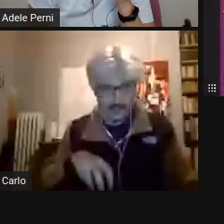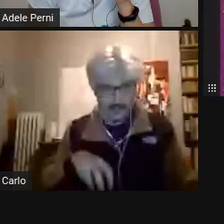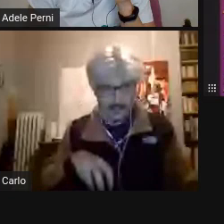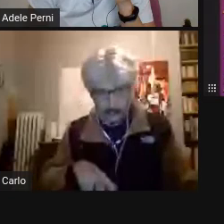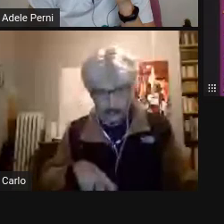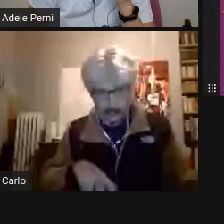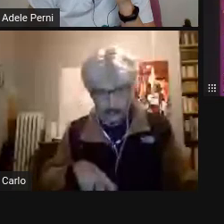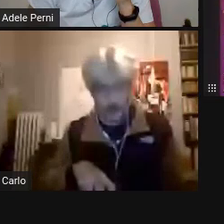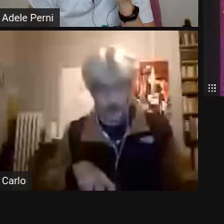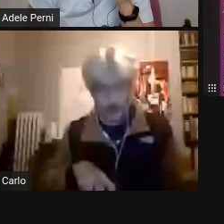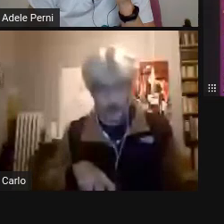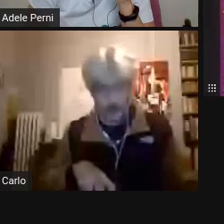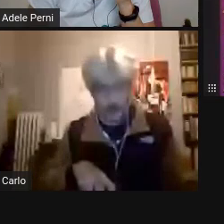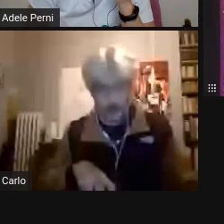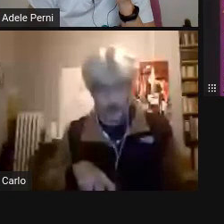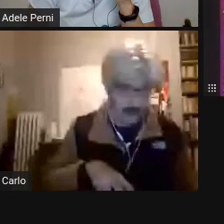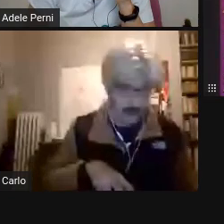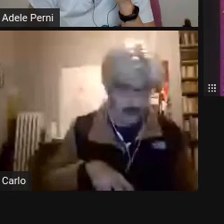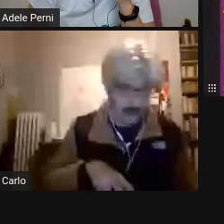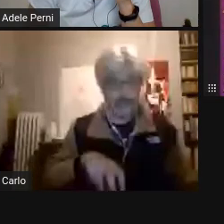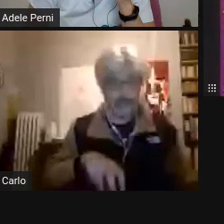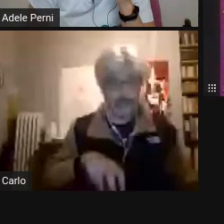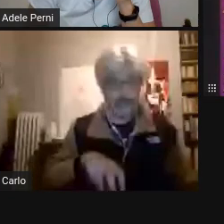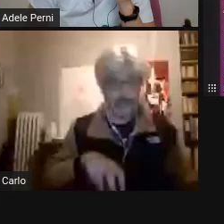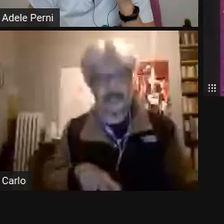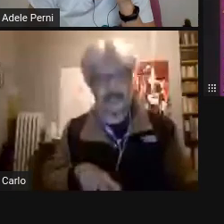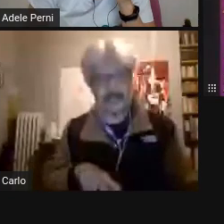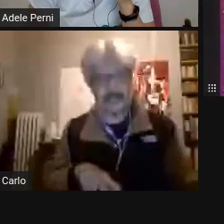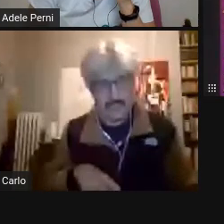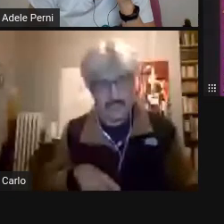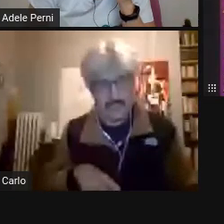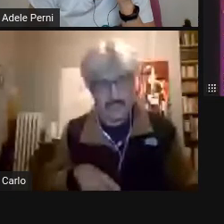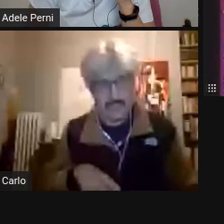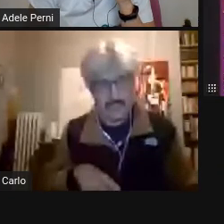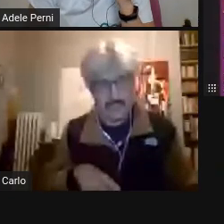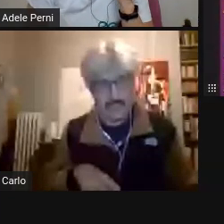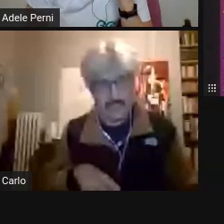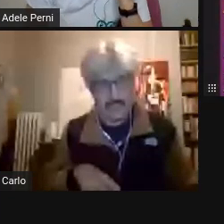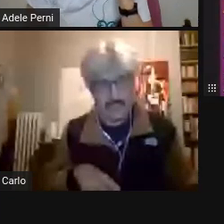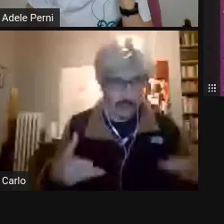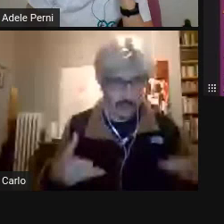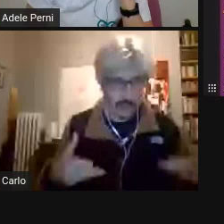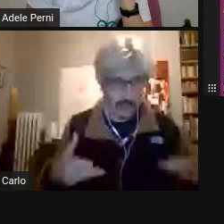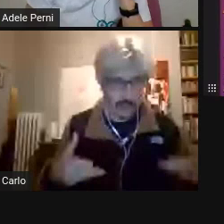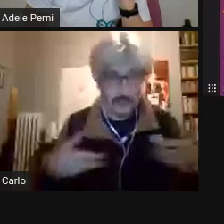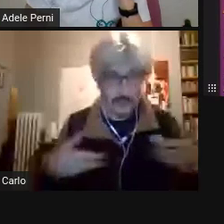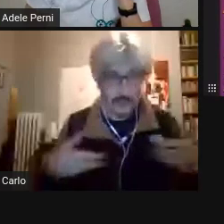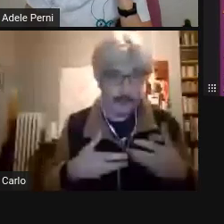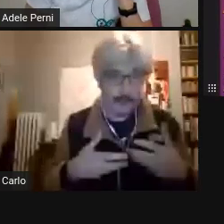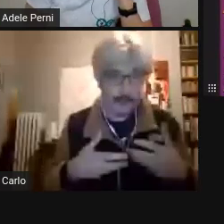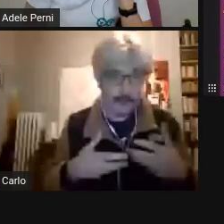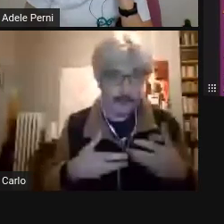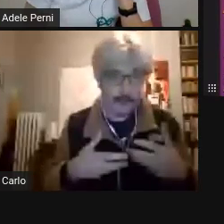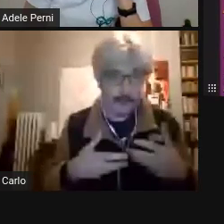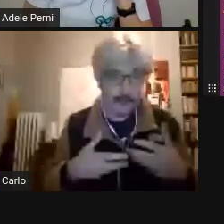Lega del Filodoro che costava era estremamente costoso ed era estremamente pesante perché era fatto bisognava portarlo in giro e non era portatile siamo